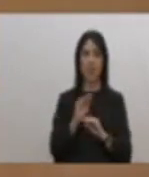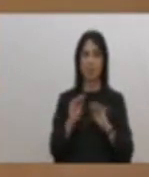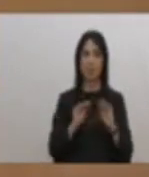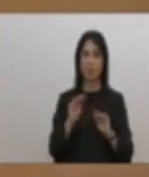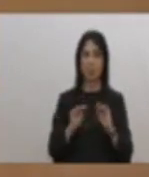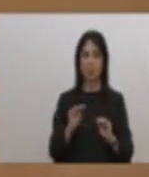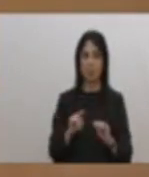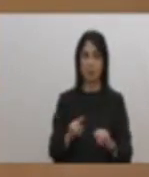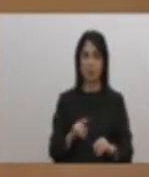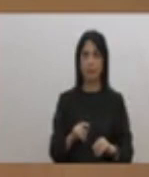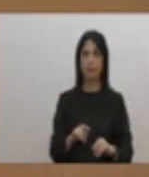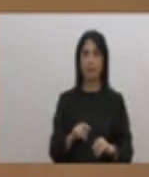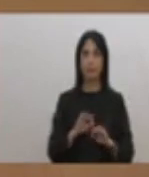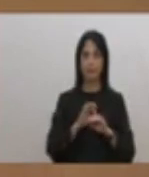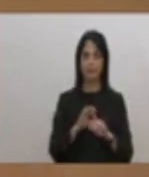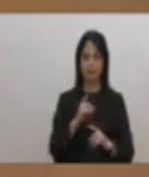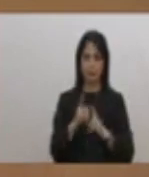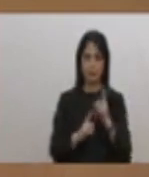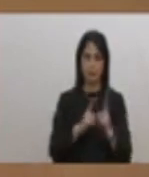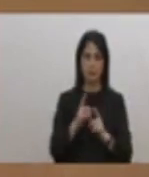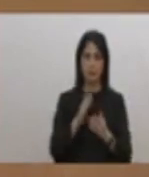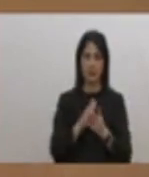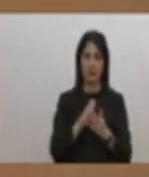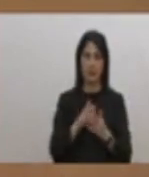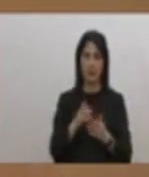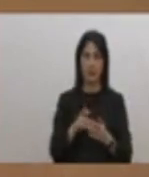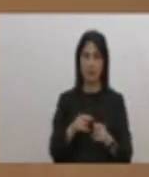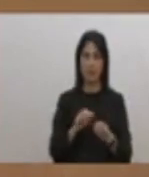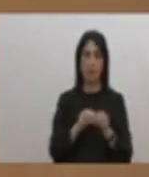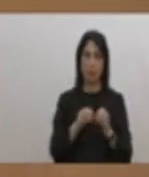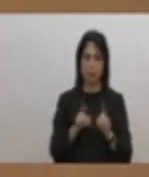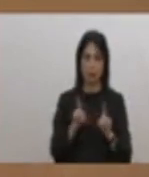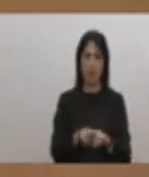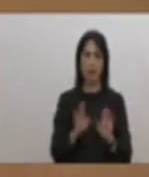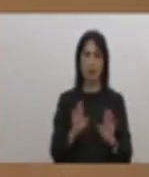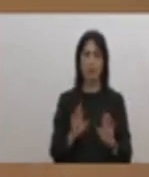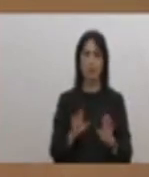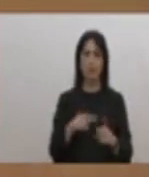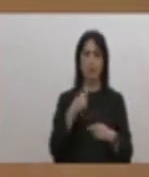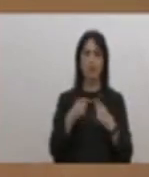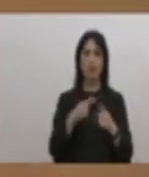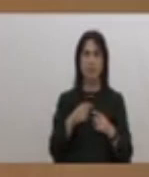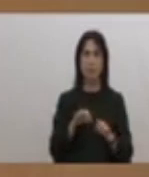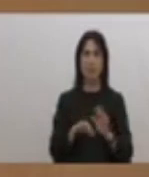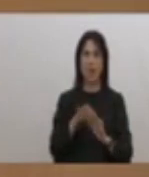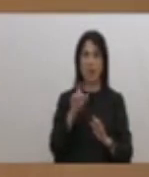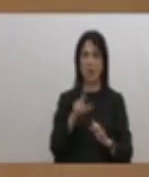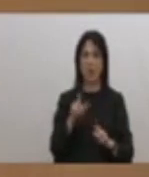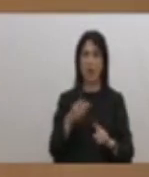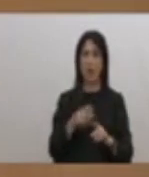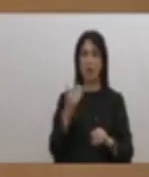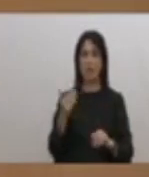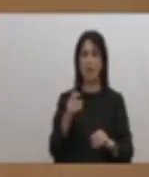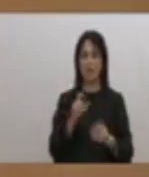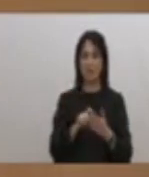განახლების მიმართულებით, ტარდება რეფორმები და გვაქვს არაერთი გამოწვევა და პრობლემაც, რაზე საკსასაუბროთ აგვიჩია ხალხმა. ამიტომ ეგ თქვენი